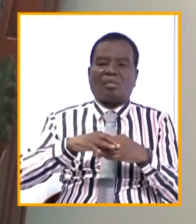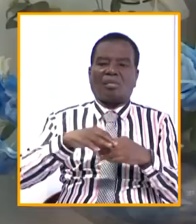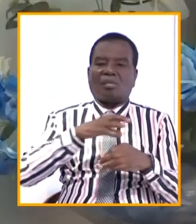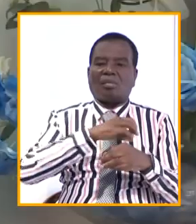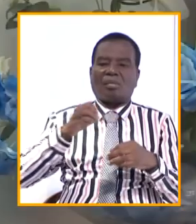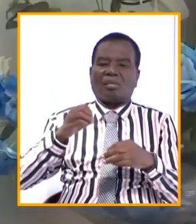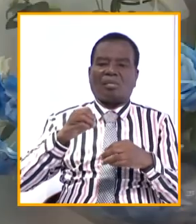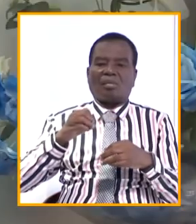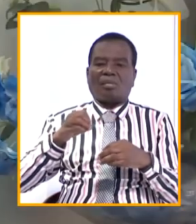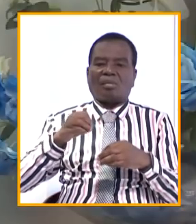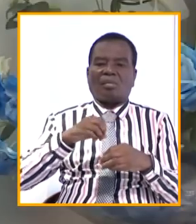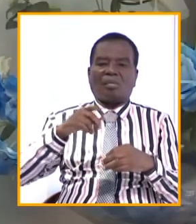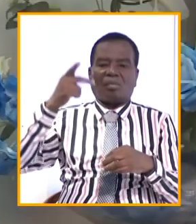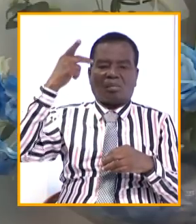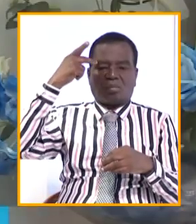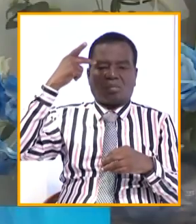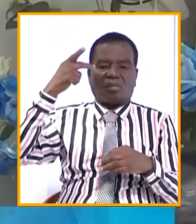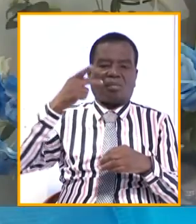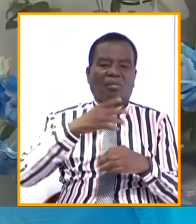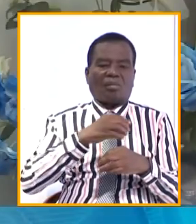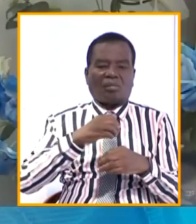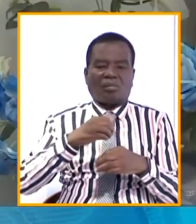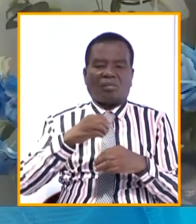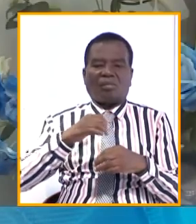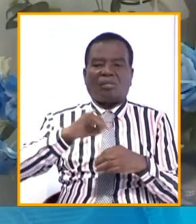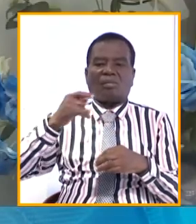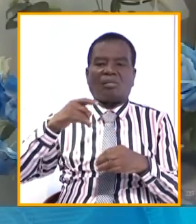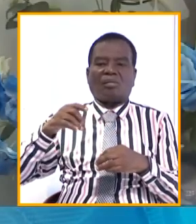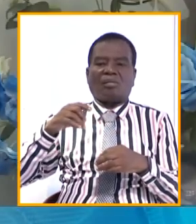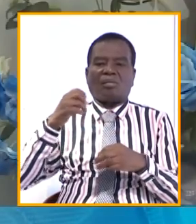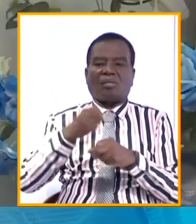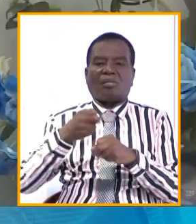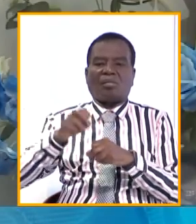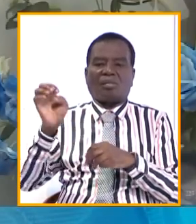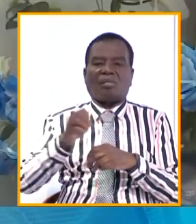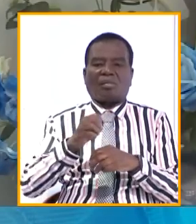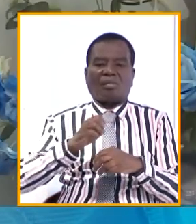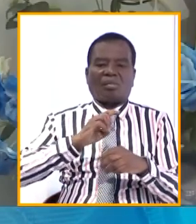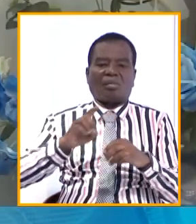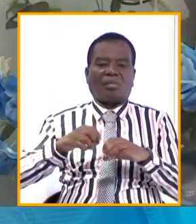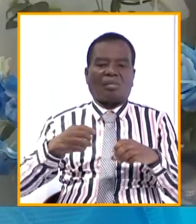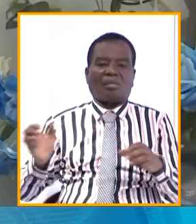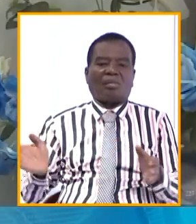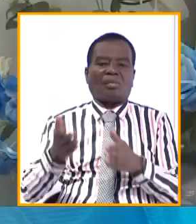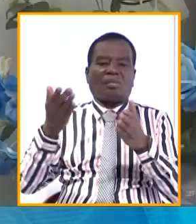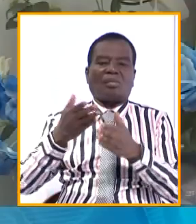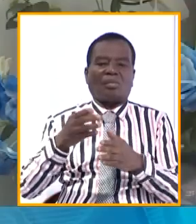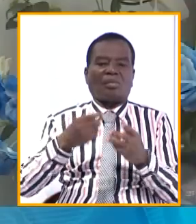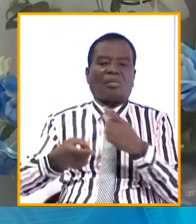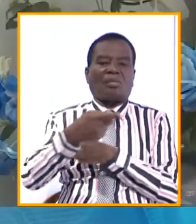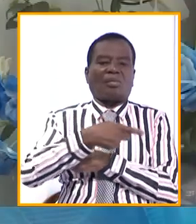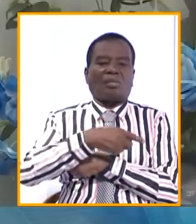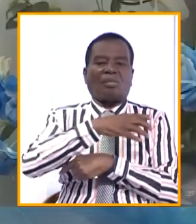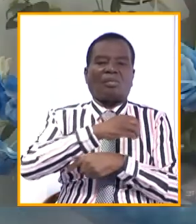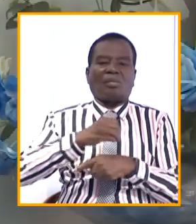de titans. Moi, je suis passé dans beaucoup de campements où il n'y avait pas d'électricité, il n'y avait pas de forage. Mais aujourd'hui, c'est